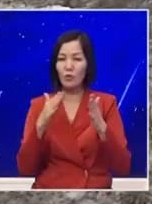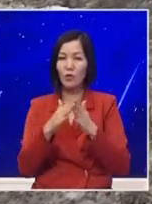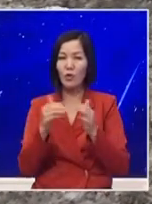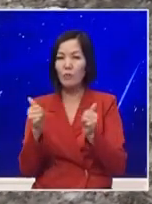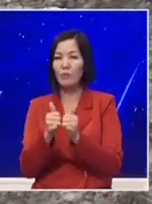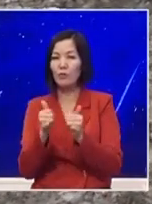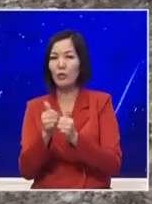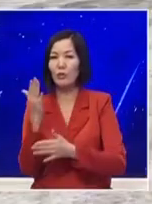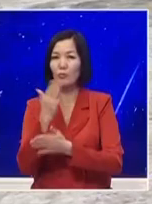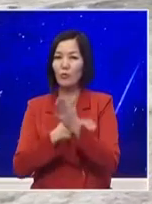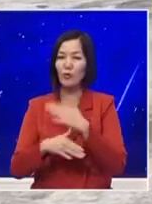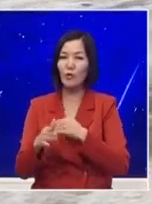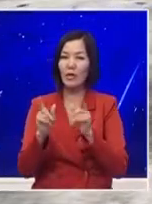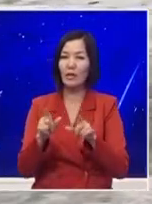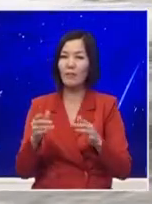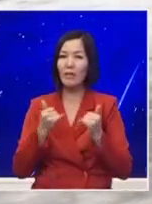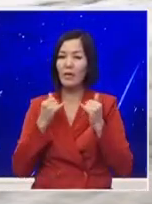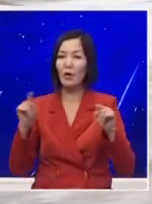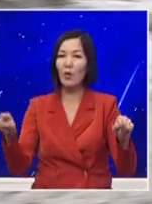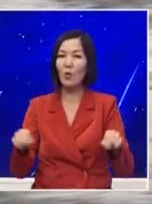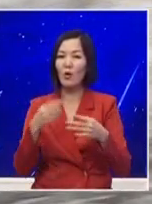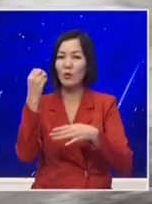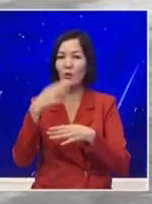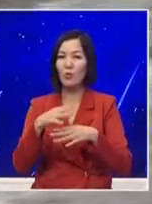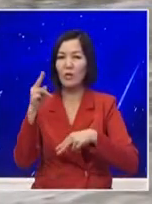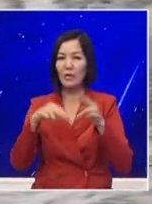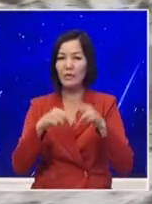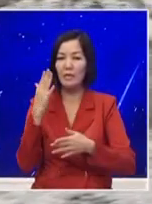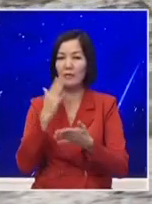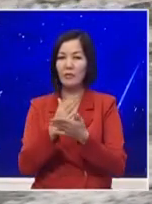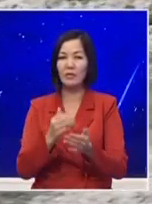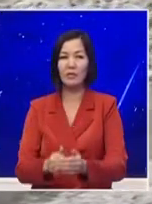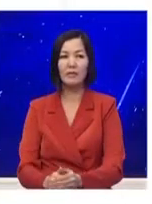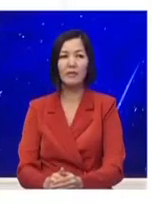маңнан мүгедек жандарға арналған оңалту орталығы да салынып жатыр.